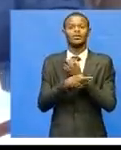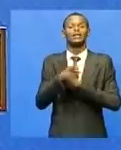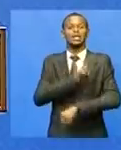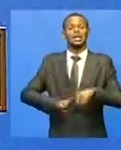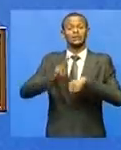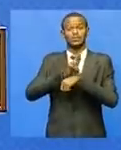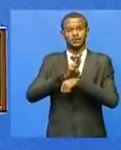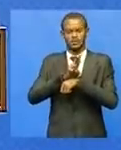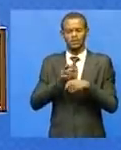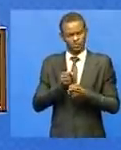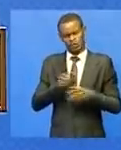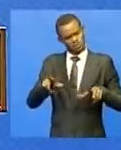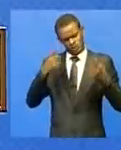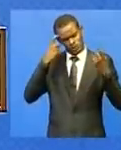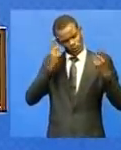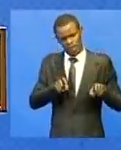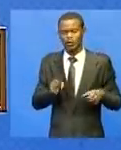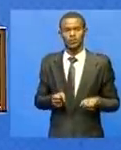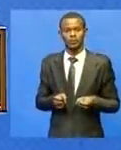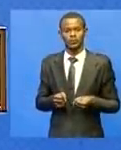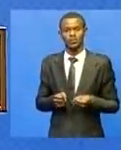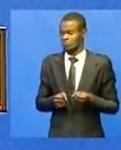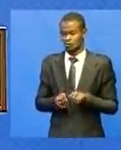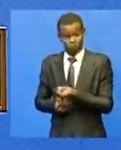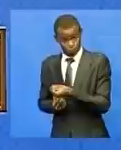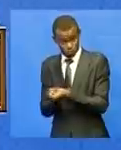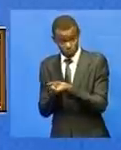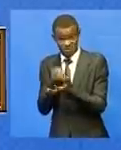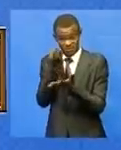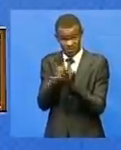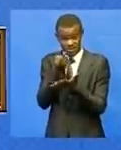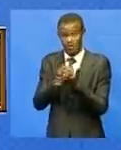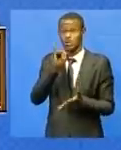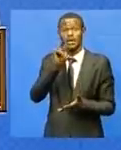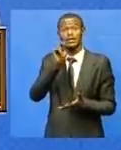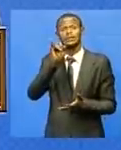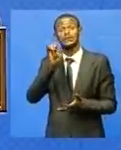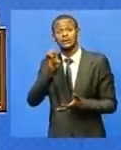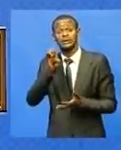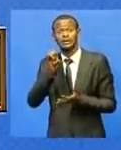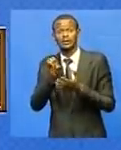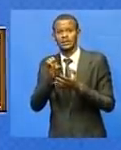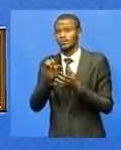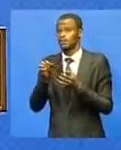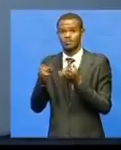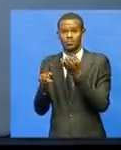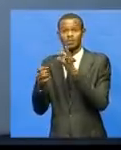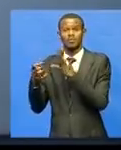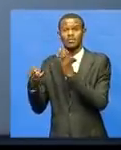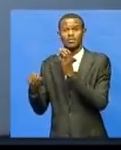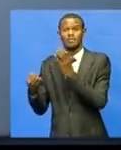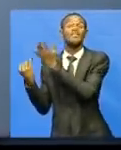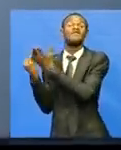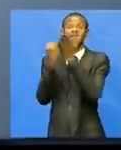s'acquitter régulièrement de sa part au financement du budget des litiers RDC afin de lui permettre d'accomplir sa